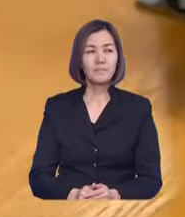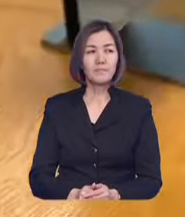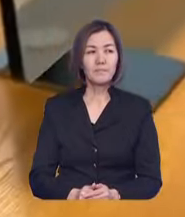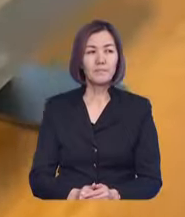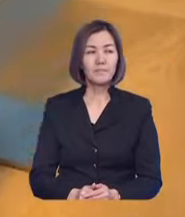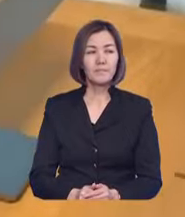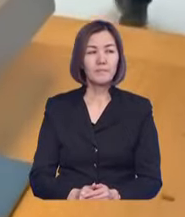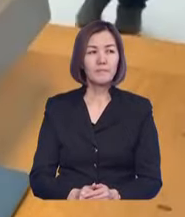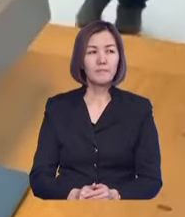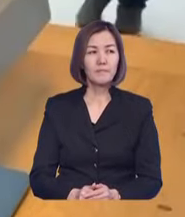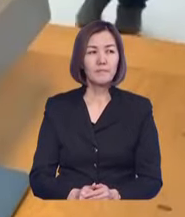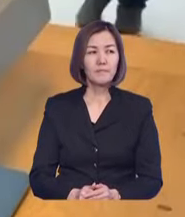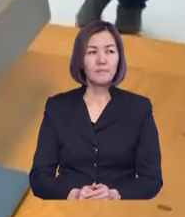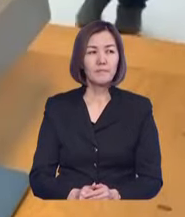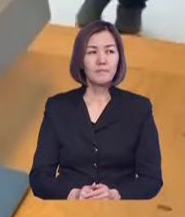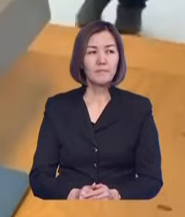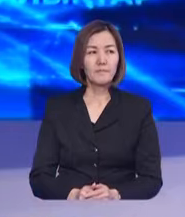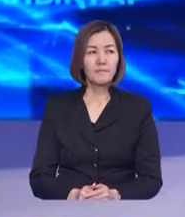Жетісу телеарнасы.